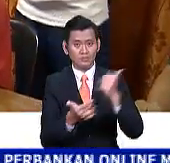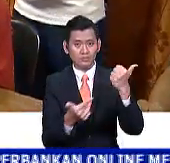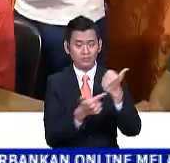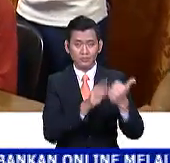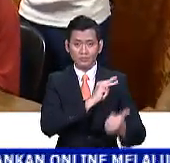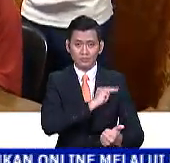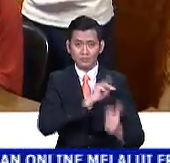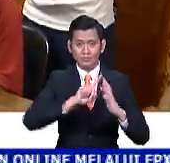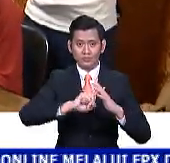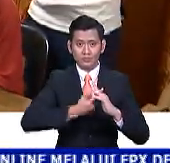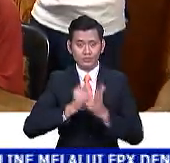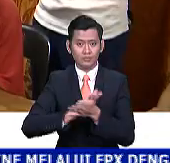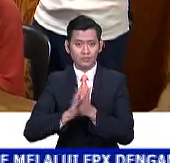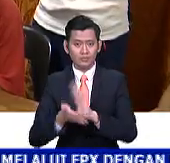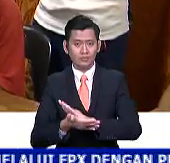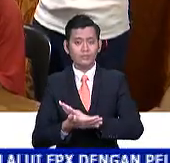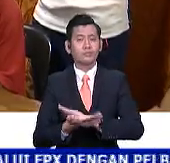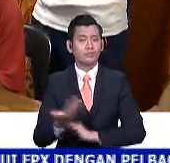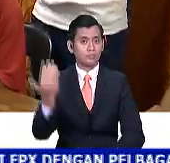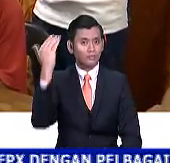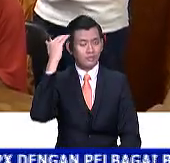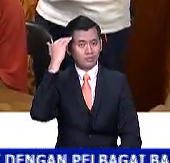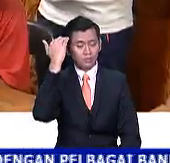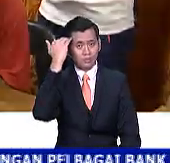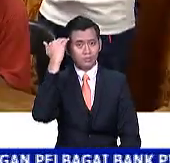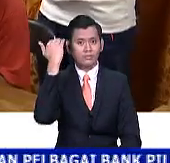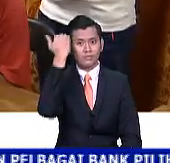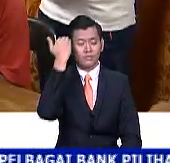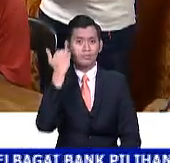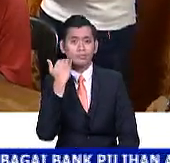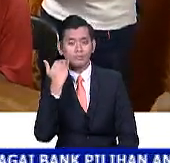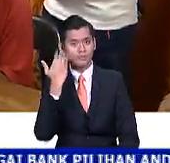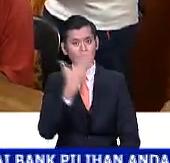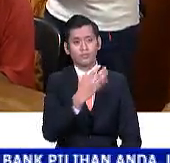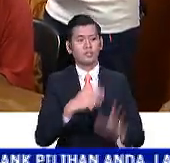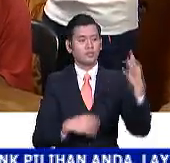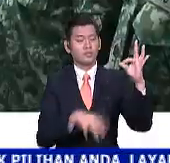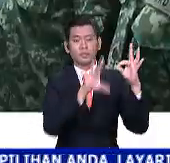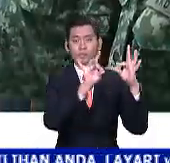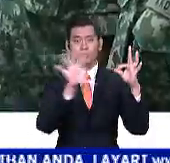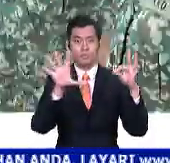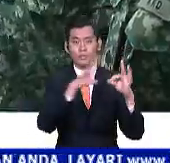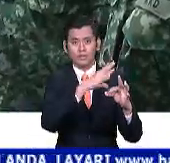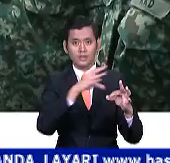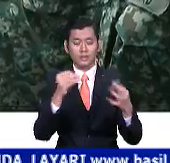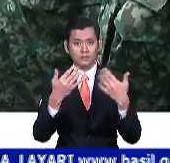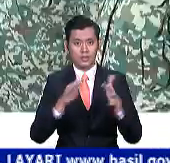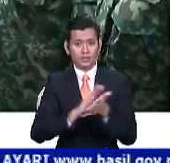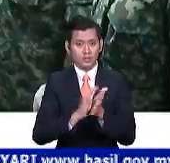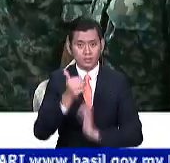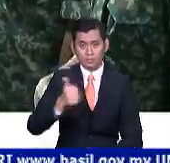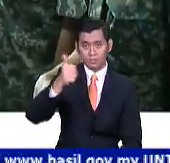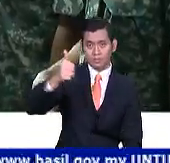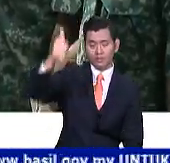Beliau memulakan kerjaya sebagai peguam pada tahun 1985. Selain pernah menggalas tugas sebagai pengarah Lembaga Kemajuan